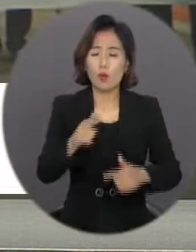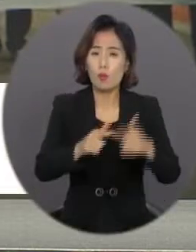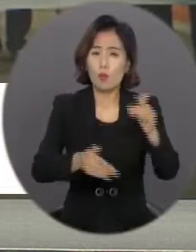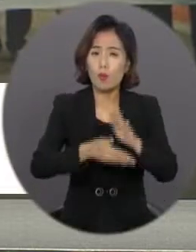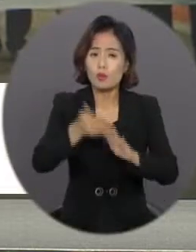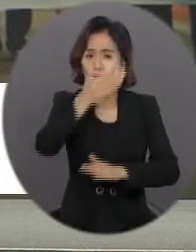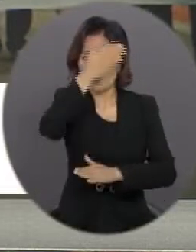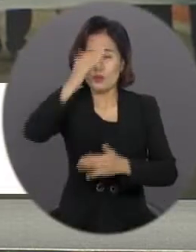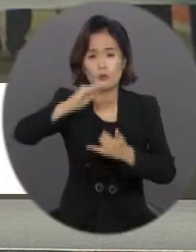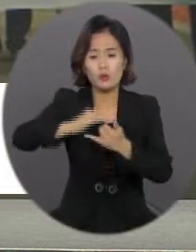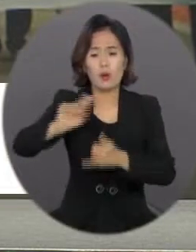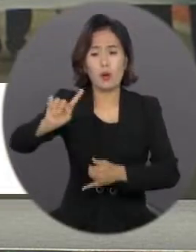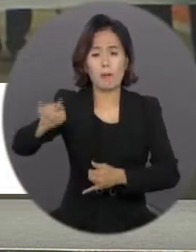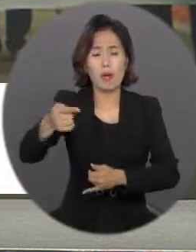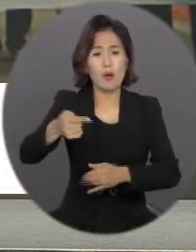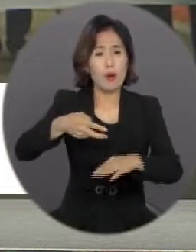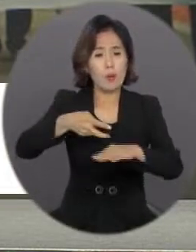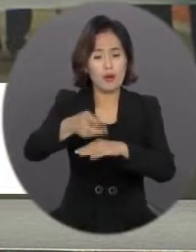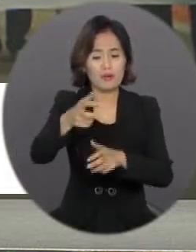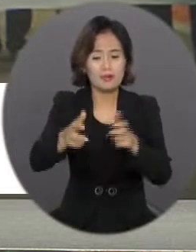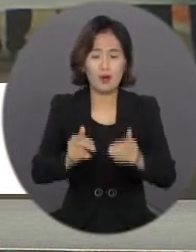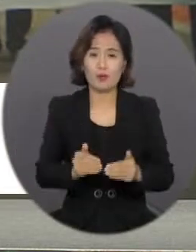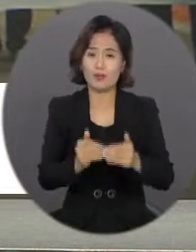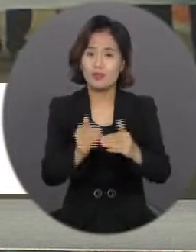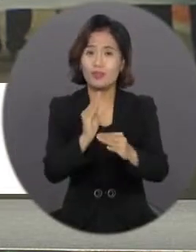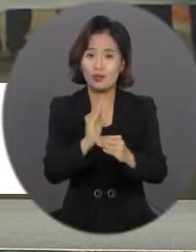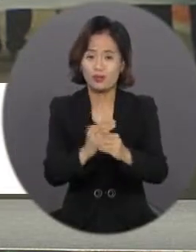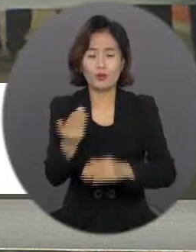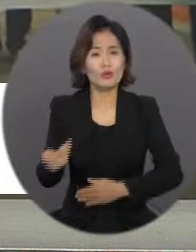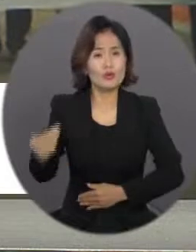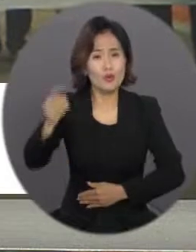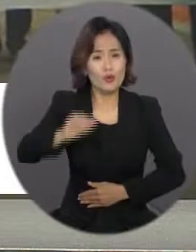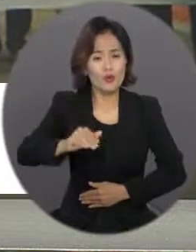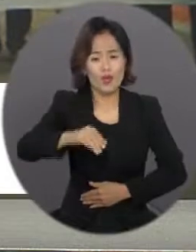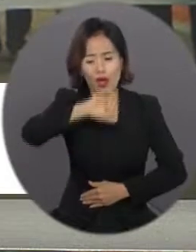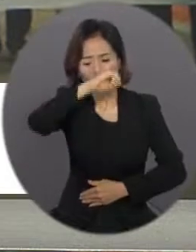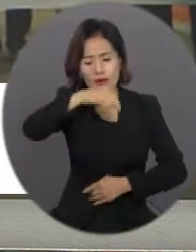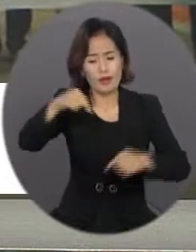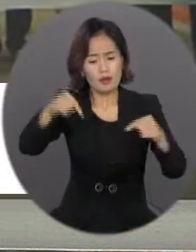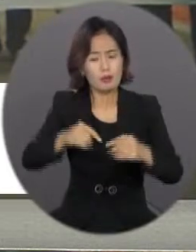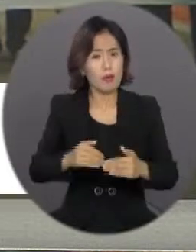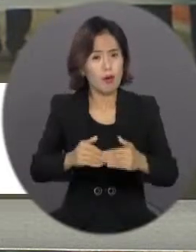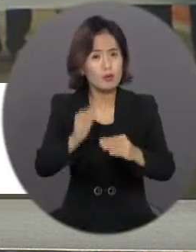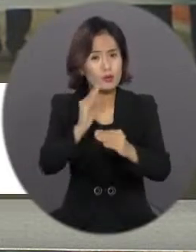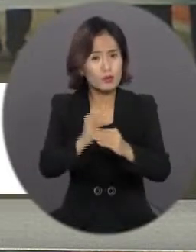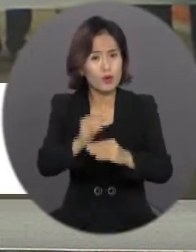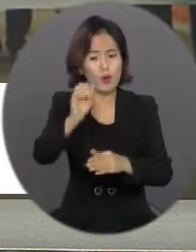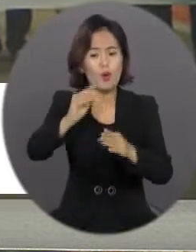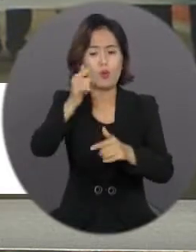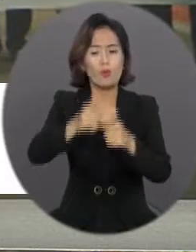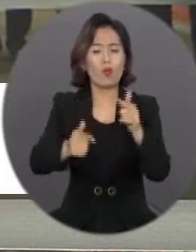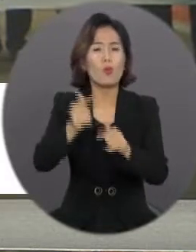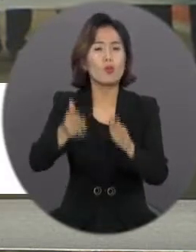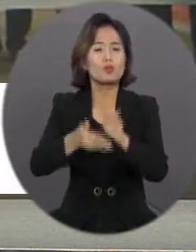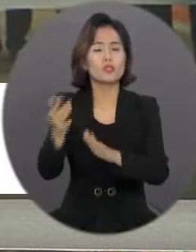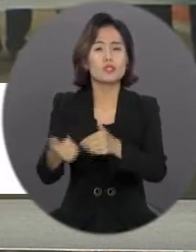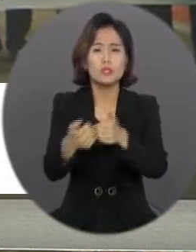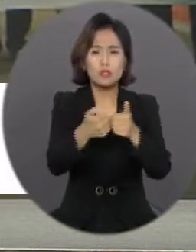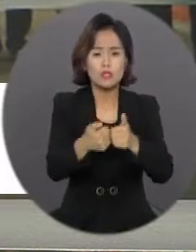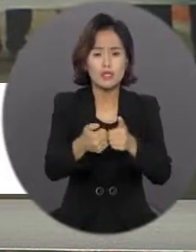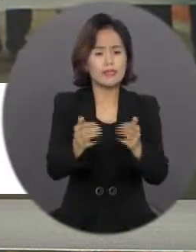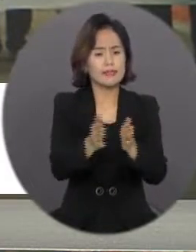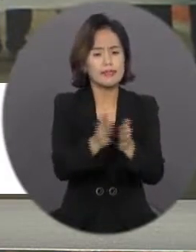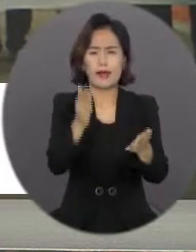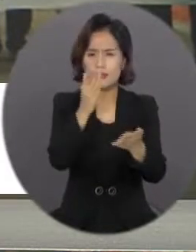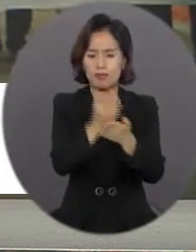목포시가 청소년 100원 버스 사업을 추진하고 있습니다. 그런데 예산 심의 과정에서 목포시 의회가 시행 시기를